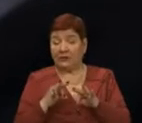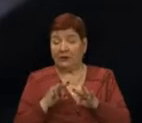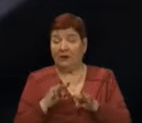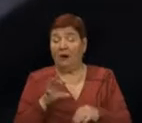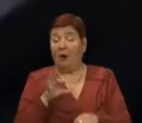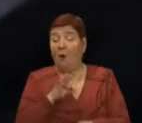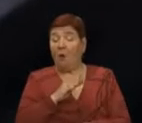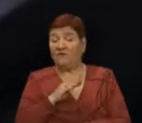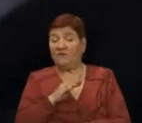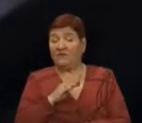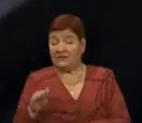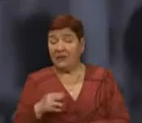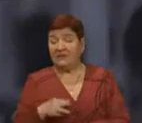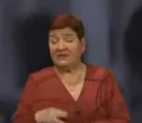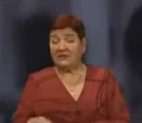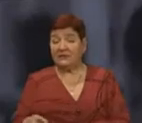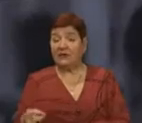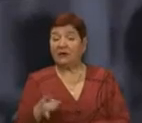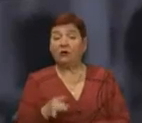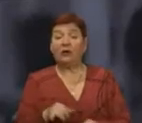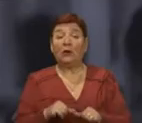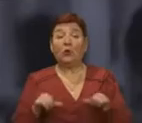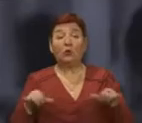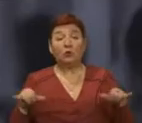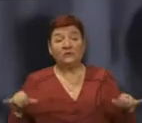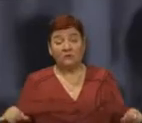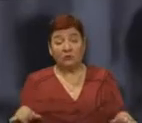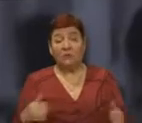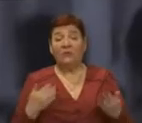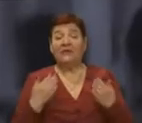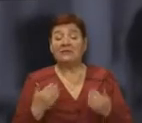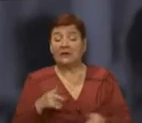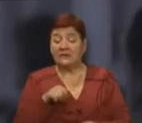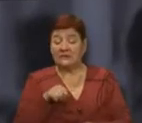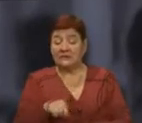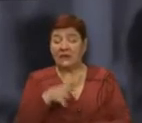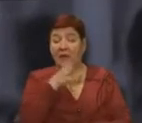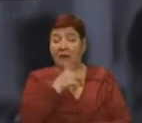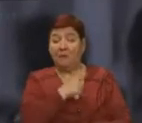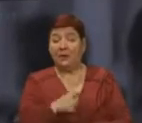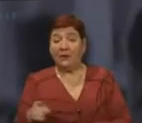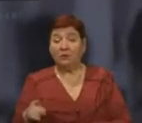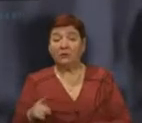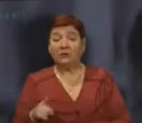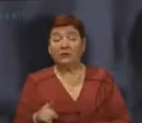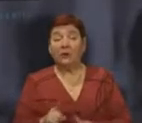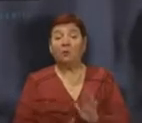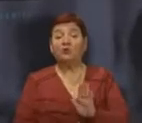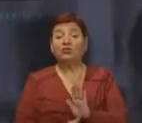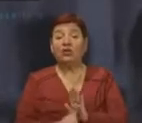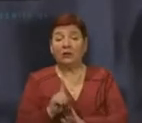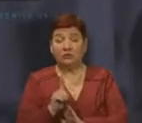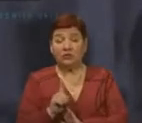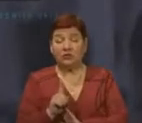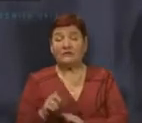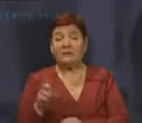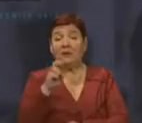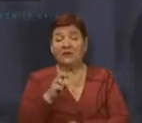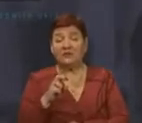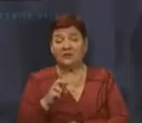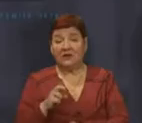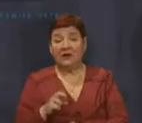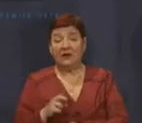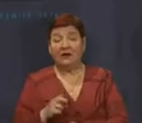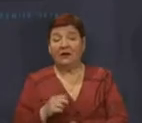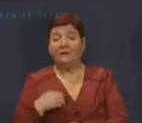дані Міністерства регіонального розвитку, зараз за цей період, на жаль, починаючи там з березня,